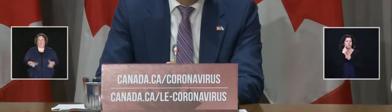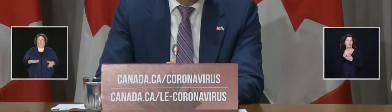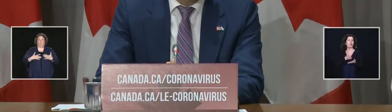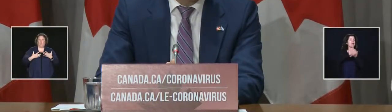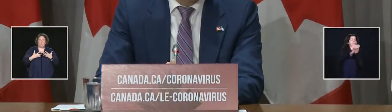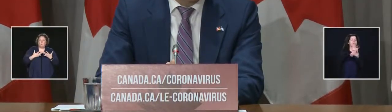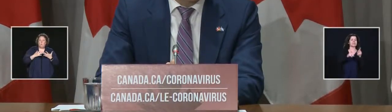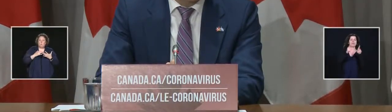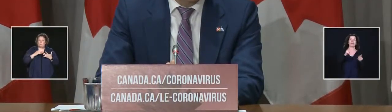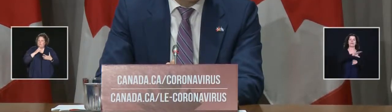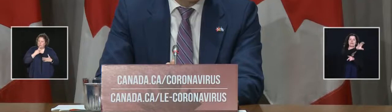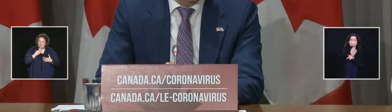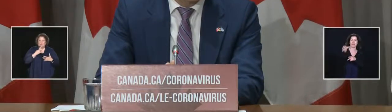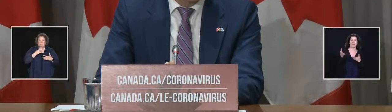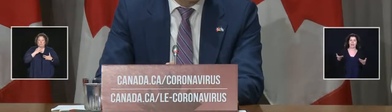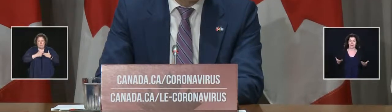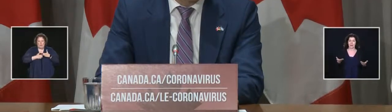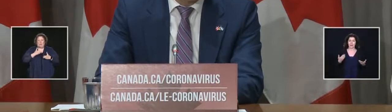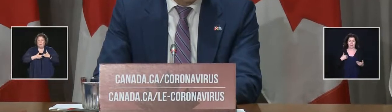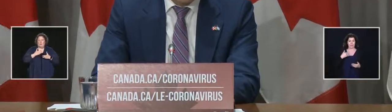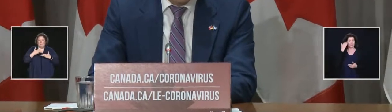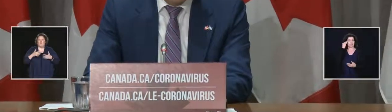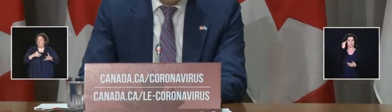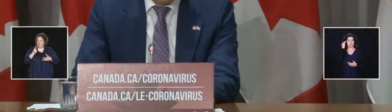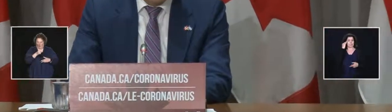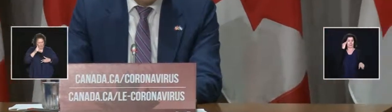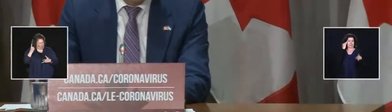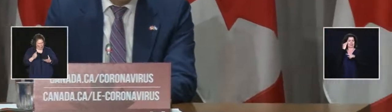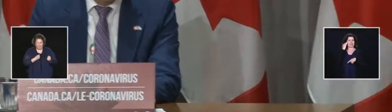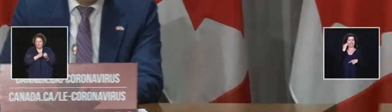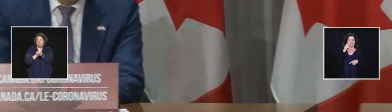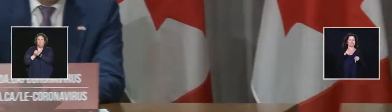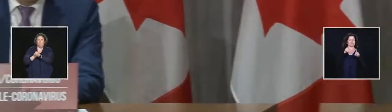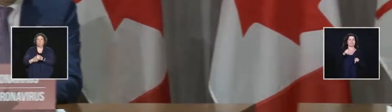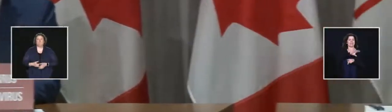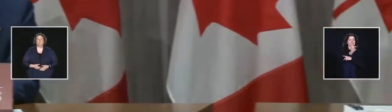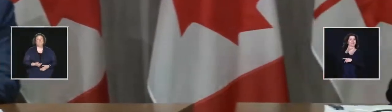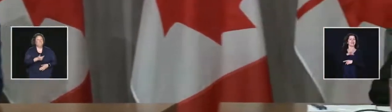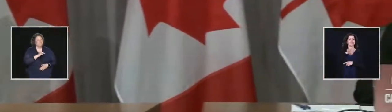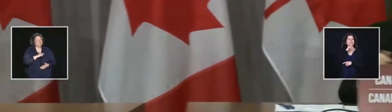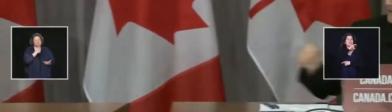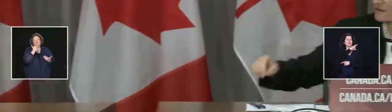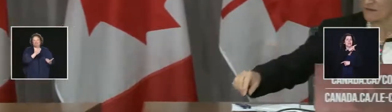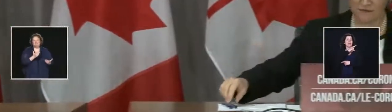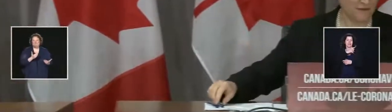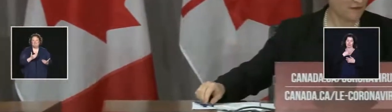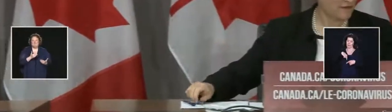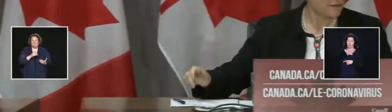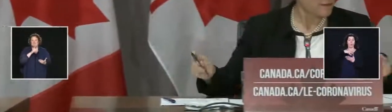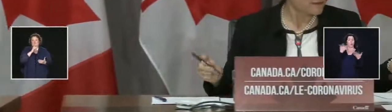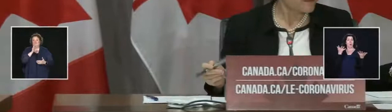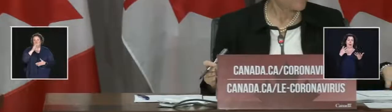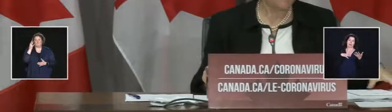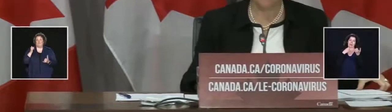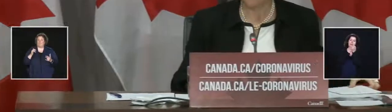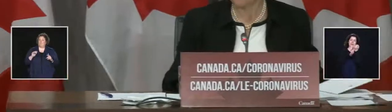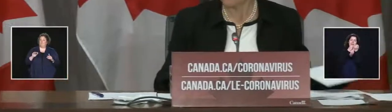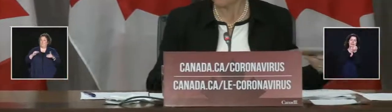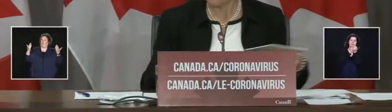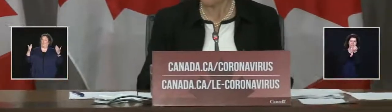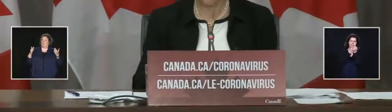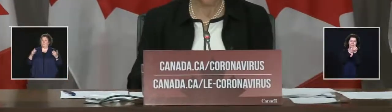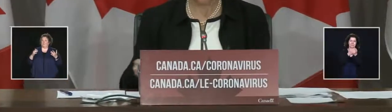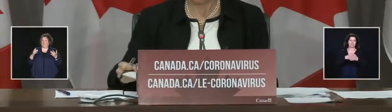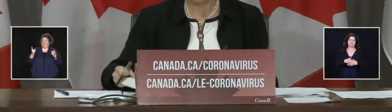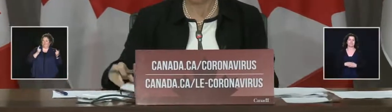backs. Thank you very much, Jean-Yves. Et on est prêt maintenant à répondre à vos questions. Thank you, Deputy Prime Minister. As usual, we'll